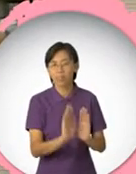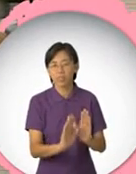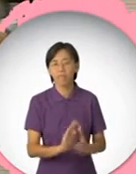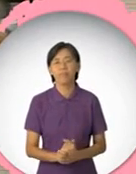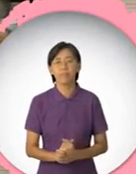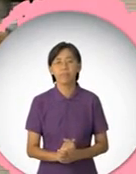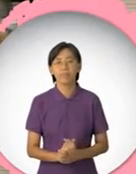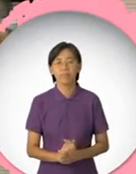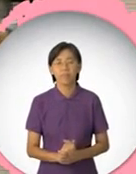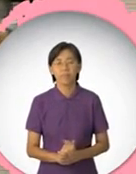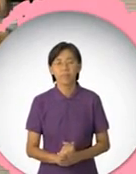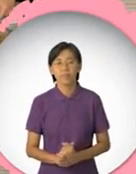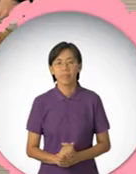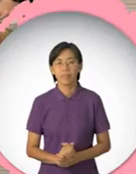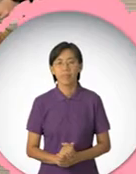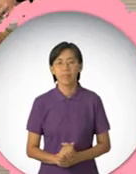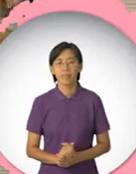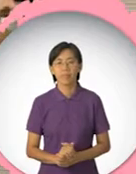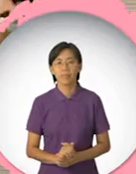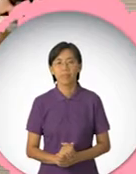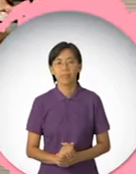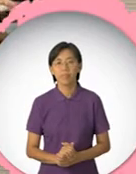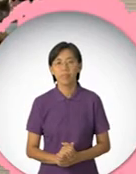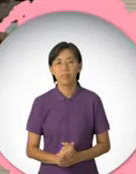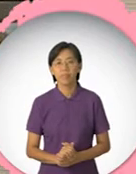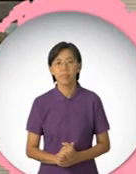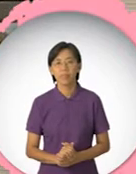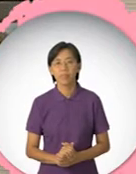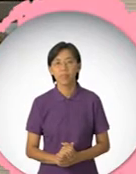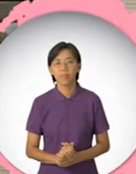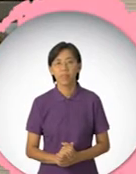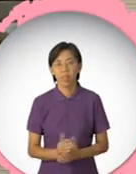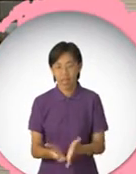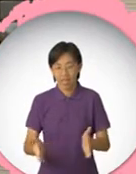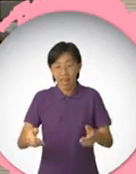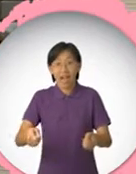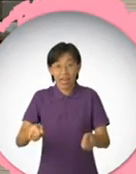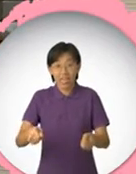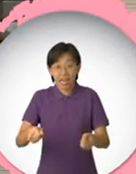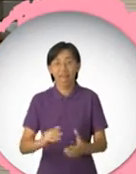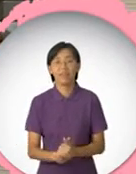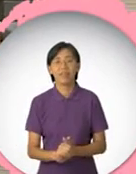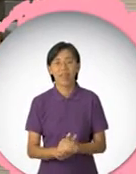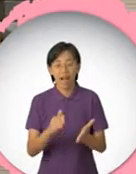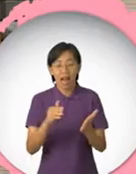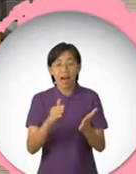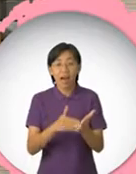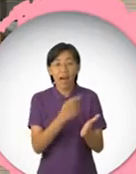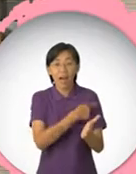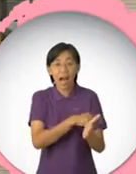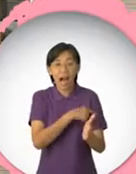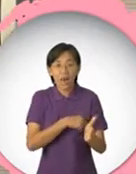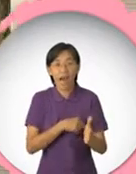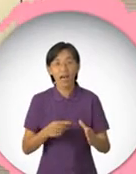ม นะคะอ่างอันนี้ถ้ากลัวจะติดเนี่ยก็สามารถที่จะเอาในขาวทาแต่ว่าแนะนำว่าให้ทาแค่บางๆอย่าทาหนาเกินไปนะคะ